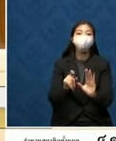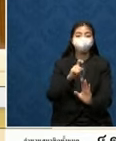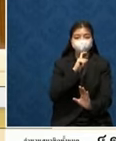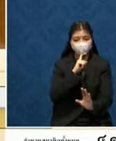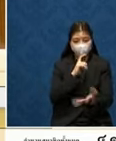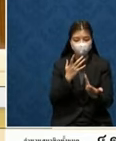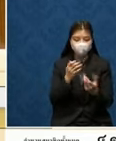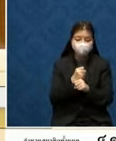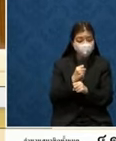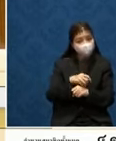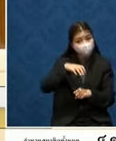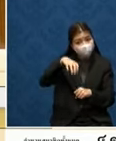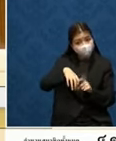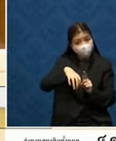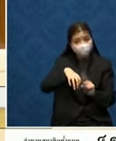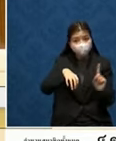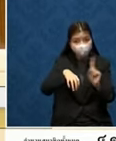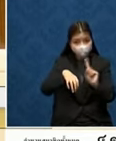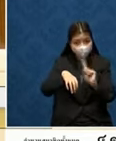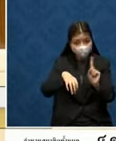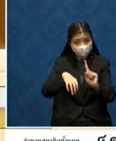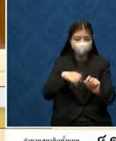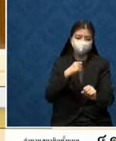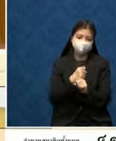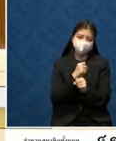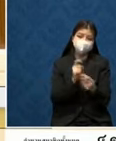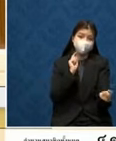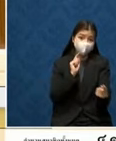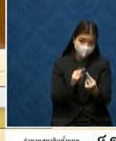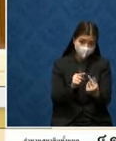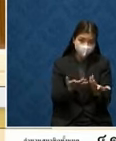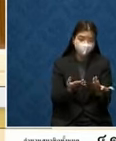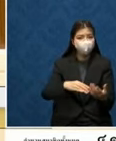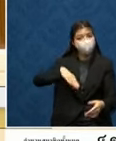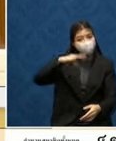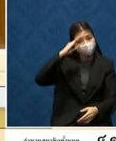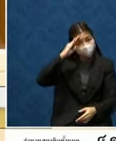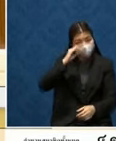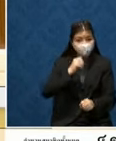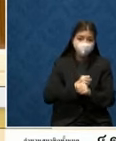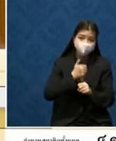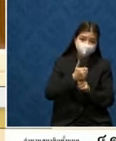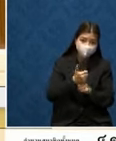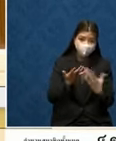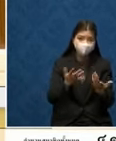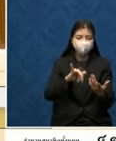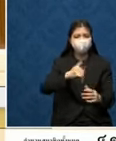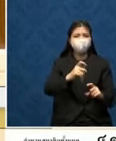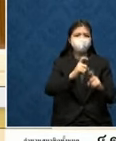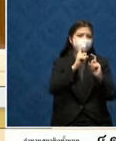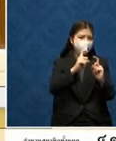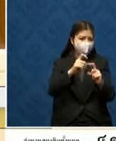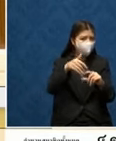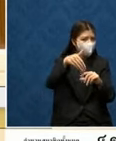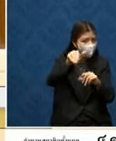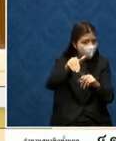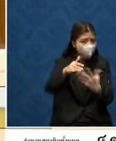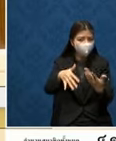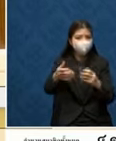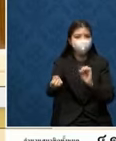สถานที่ที่เราที่เรามีอยู่สถานที่ทางทหารอะไรบ้างได้มั้ยเพราะคนบางคนมันอันตรายออกไปข้างนอกก็อันตราย